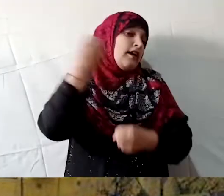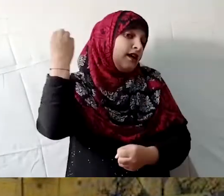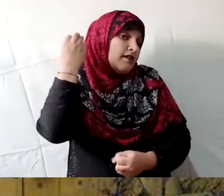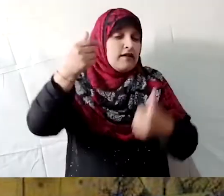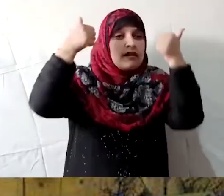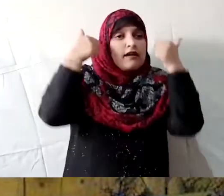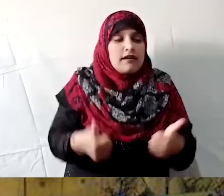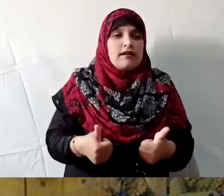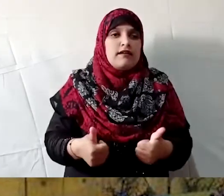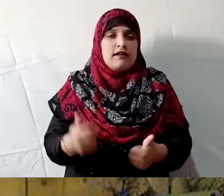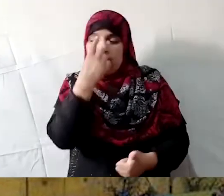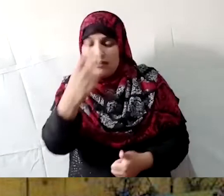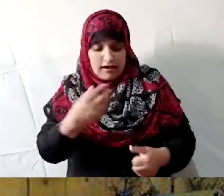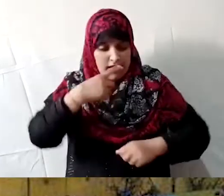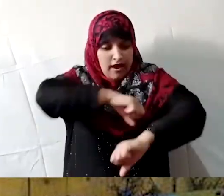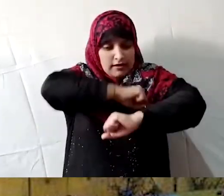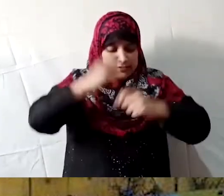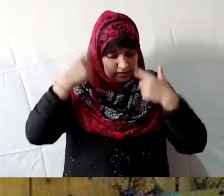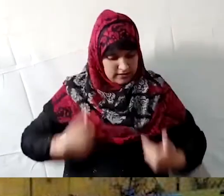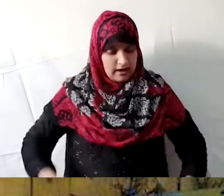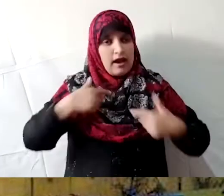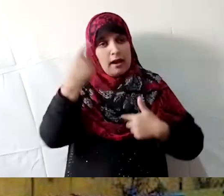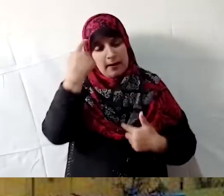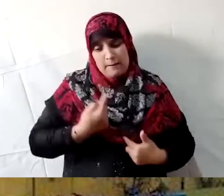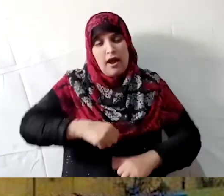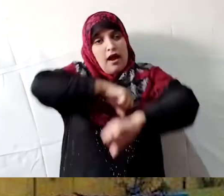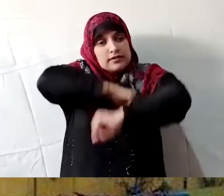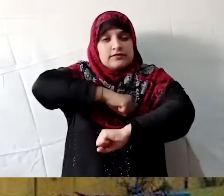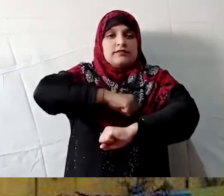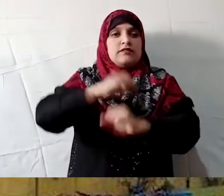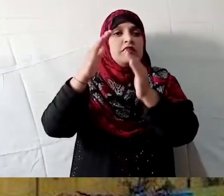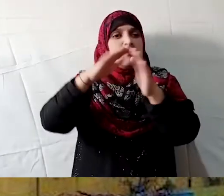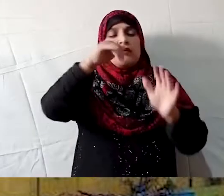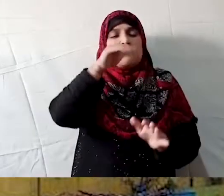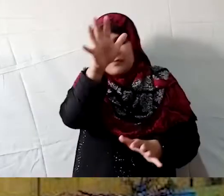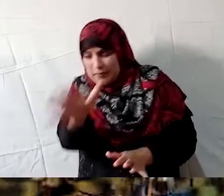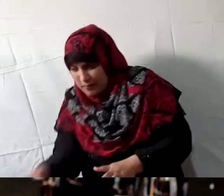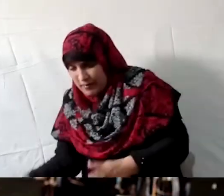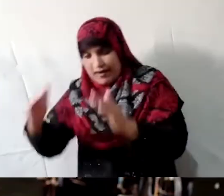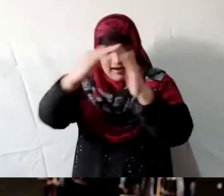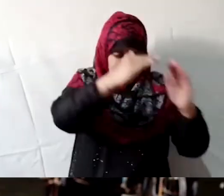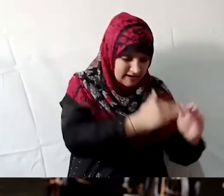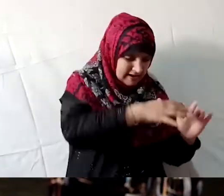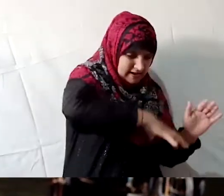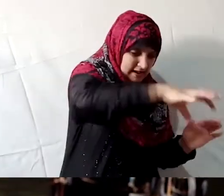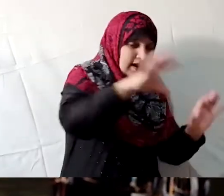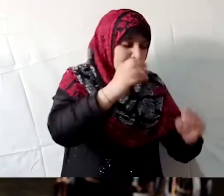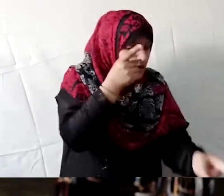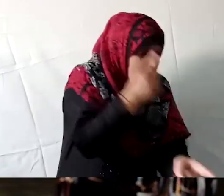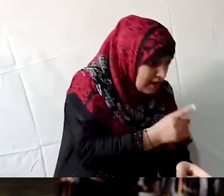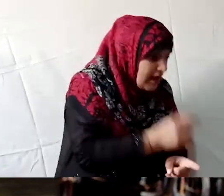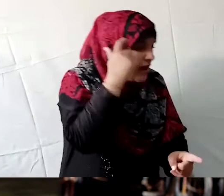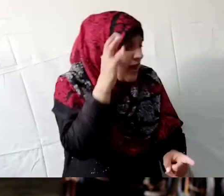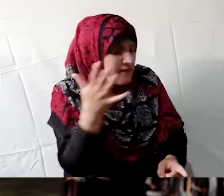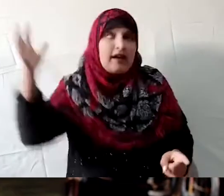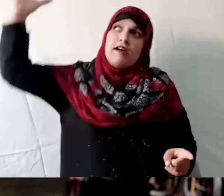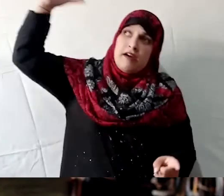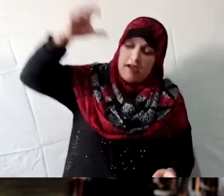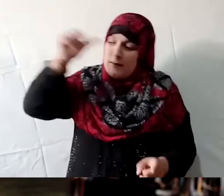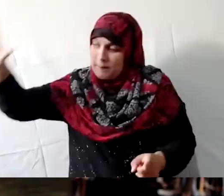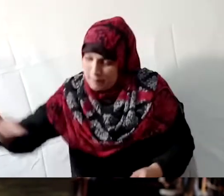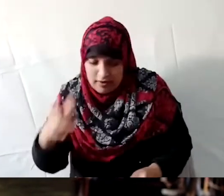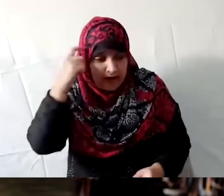ऐसी तरबियत देनी चाहिए कि सैलाब आने की सूरत में उन्हें क्या इक़दाम करने चाहिए और फौरी तौर पर क्या करना चाहिए। इस